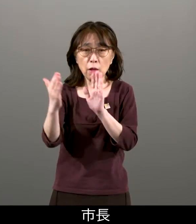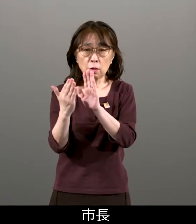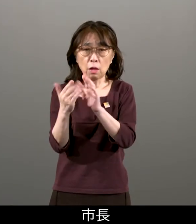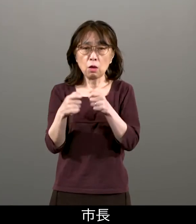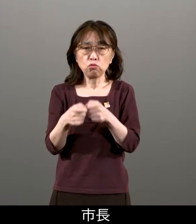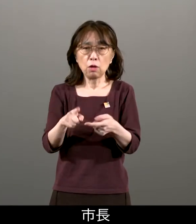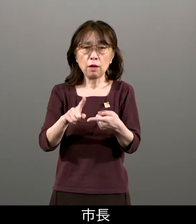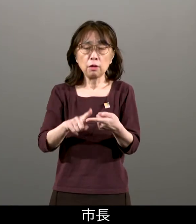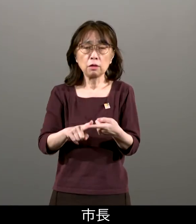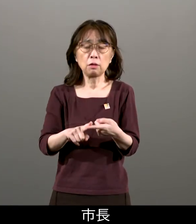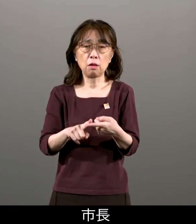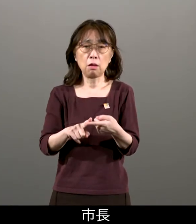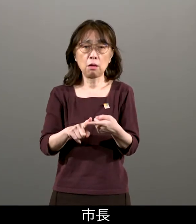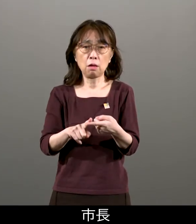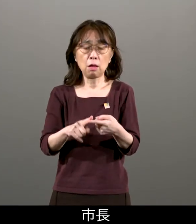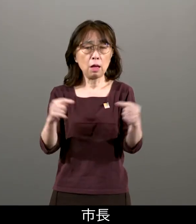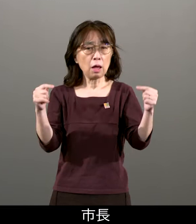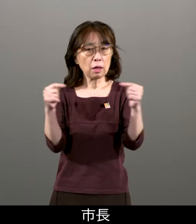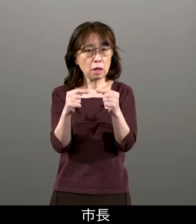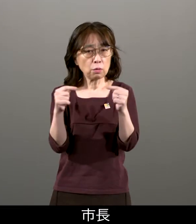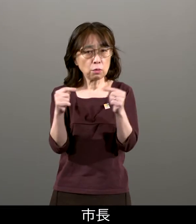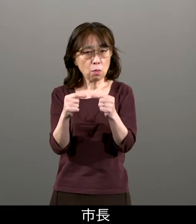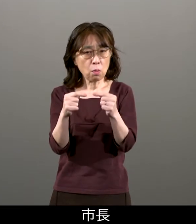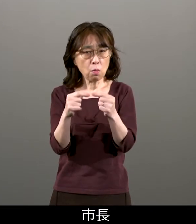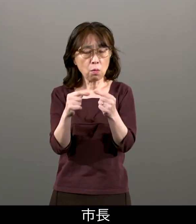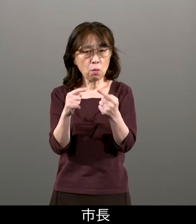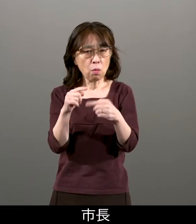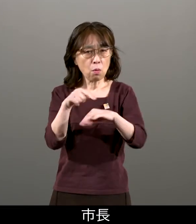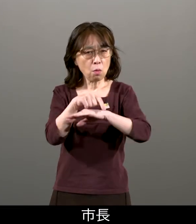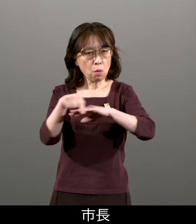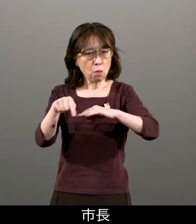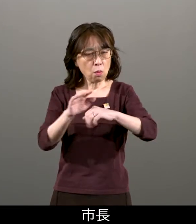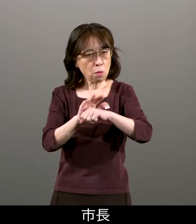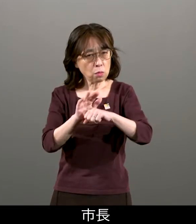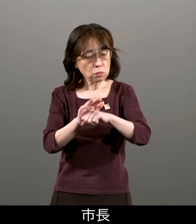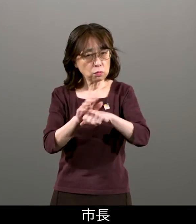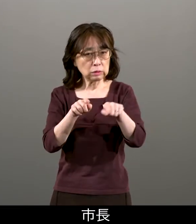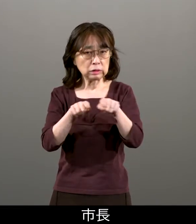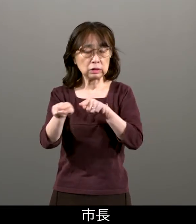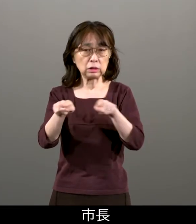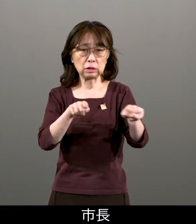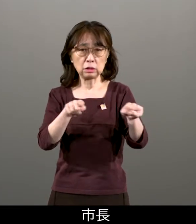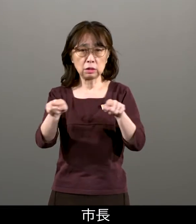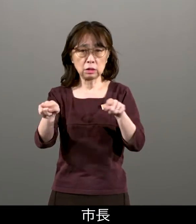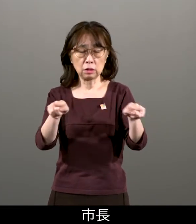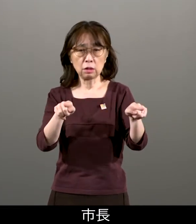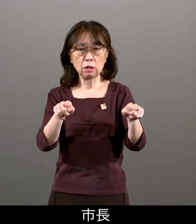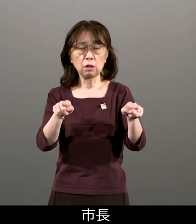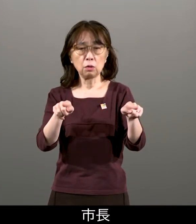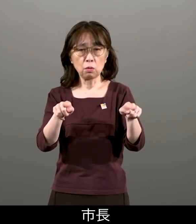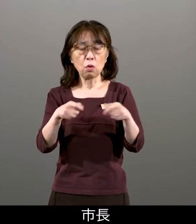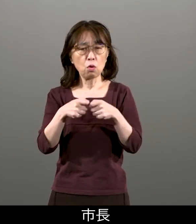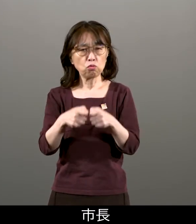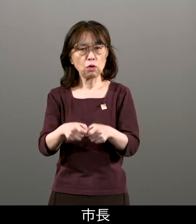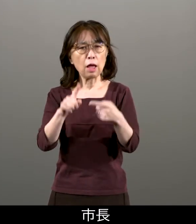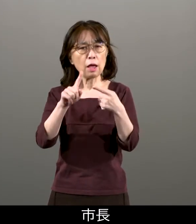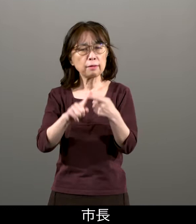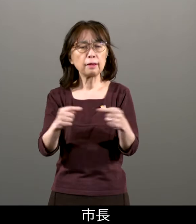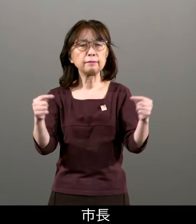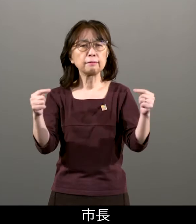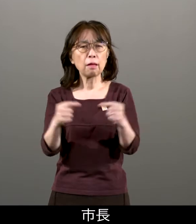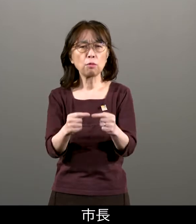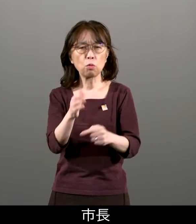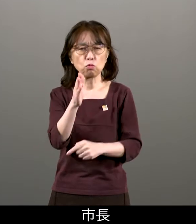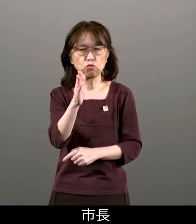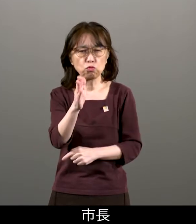体的な検討策を指示をするように具体的な検討をするよう指示